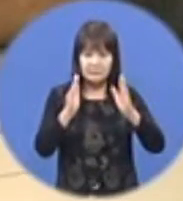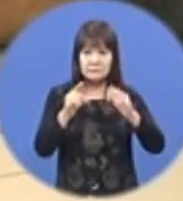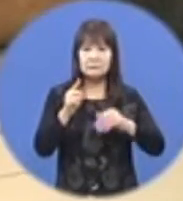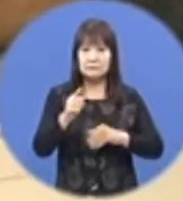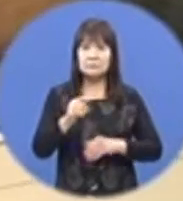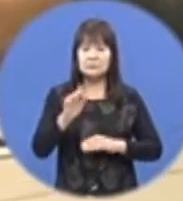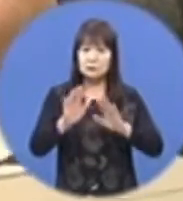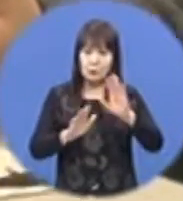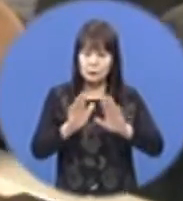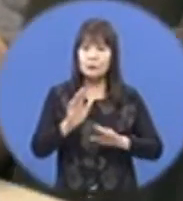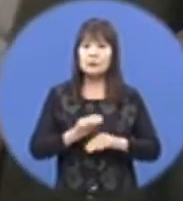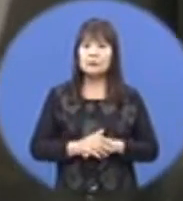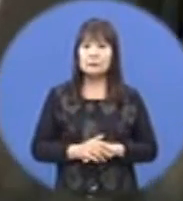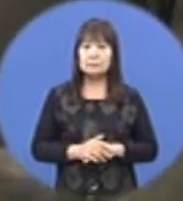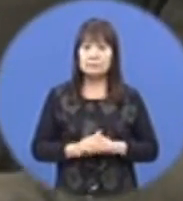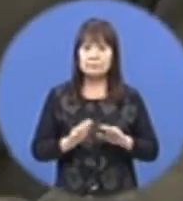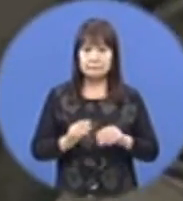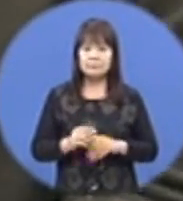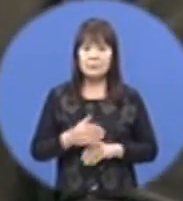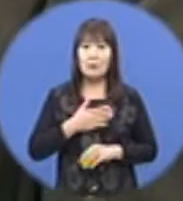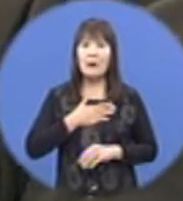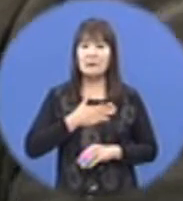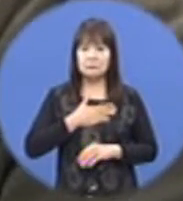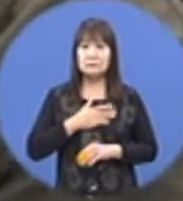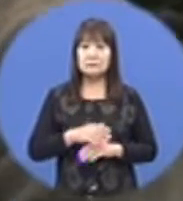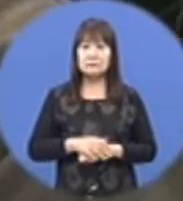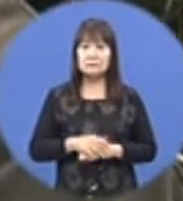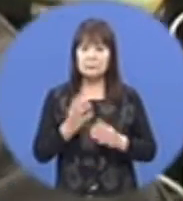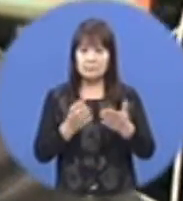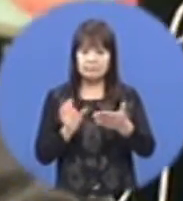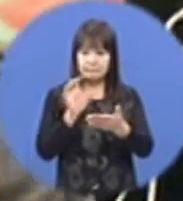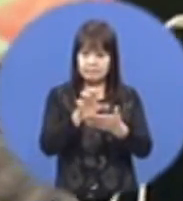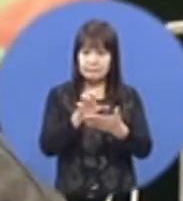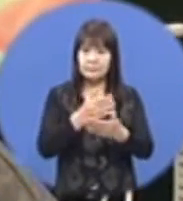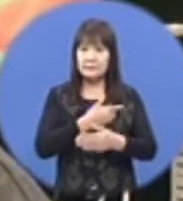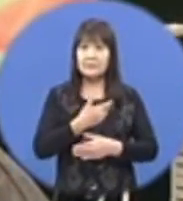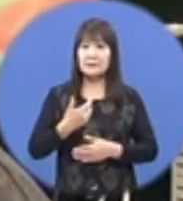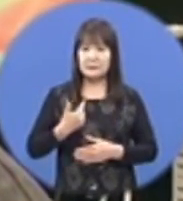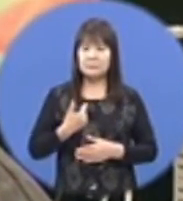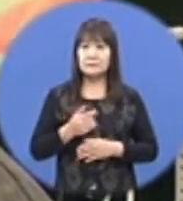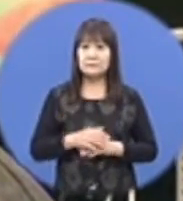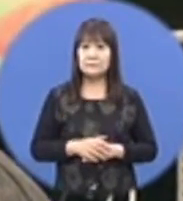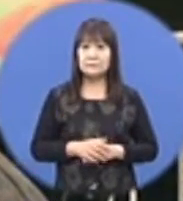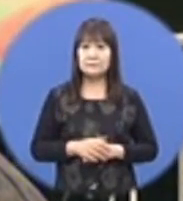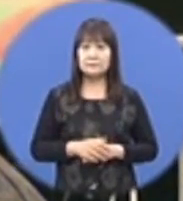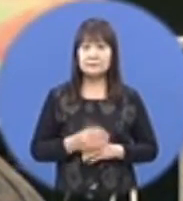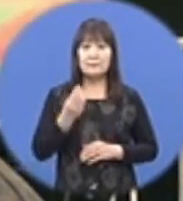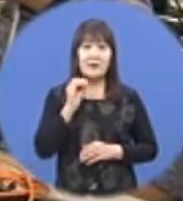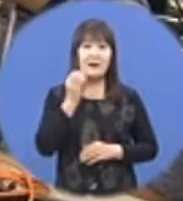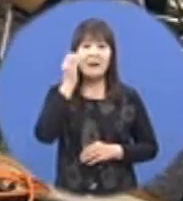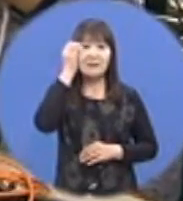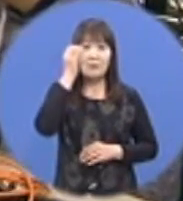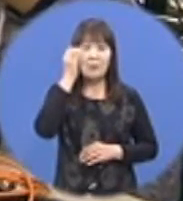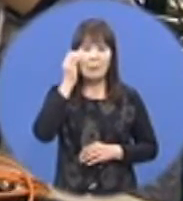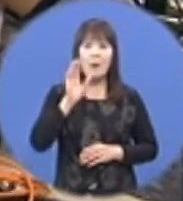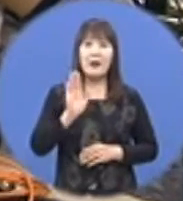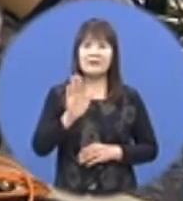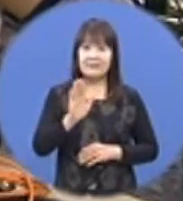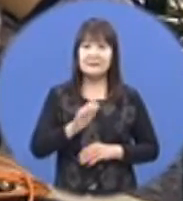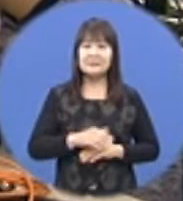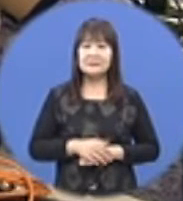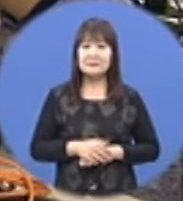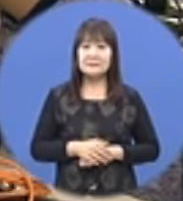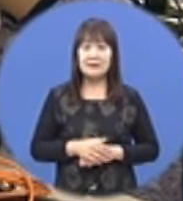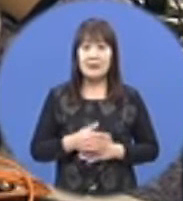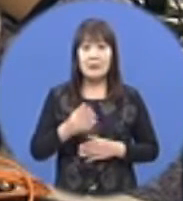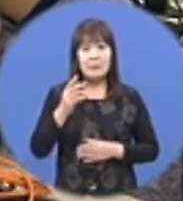分のなんか頑張った手垢感っていうんですかね、そういうのがいっぱい残ってて、まあ、見ててちょっと感動する部分があるんですけども、まあ、これ